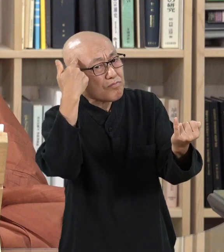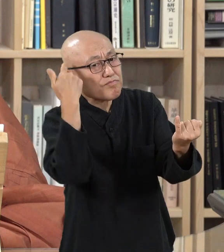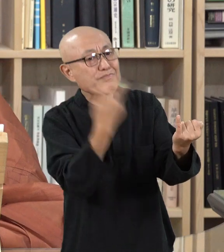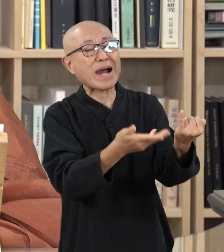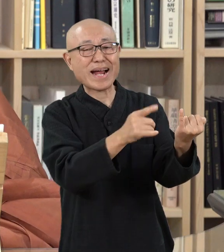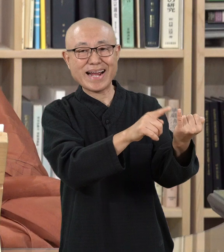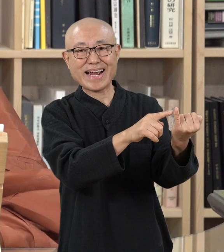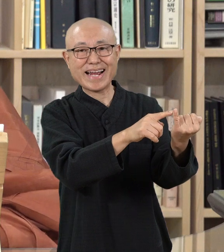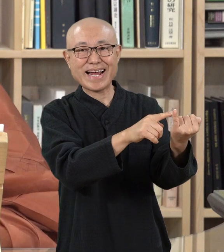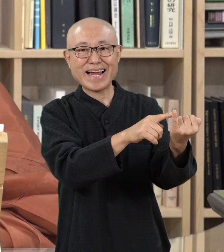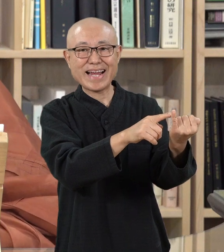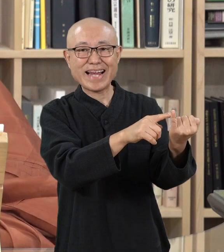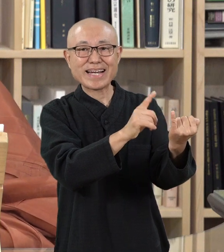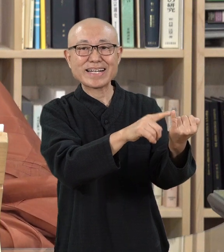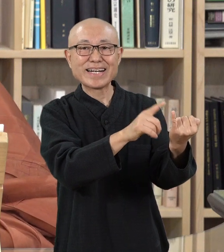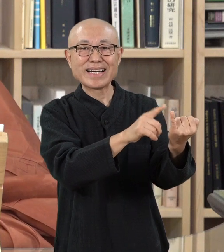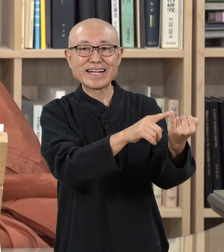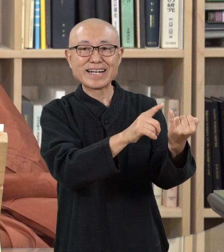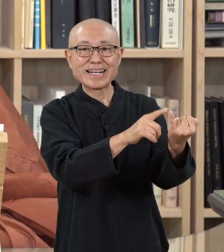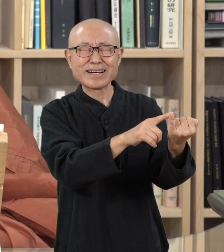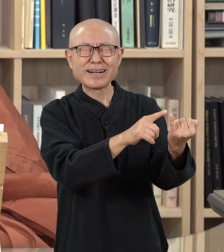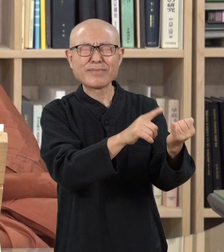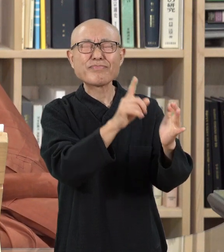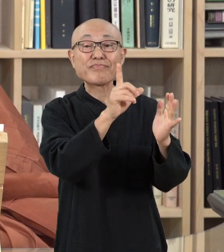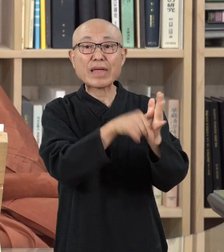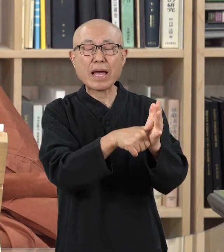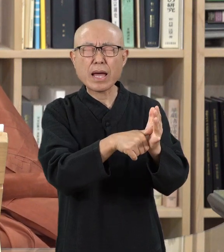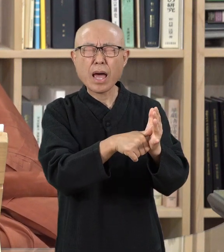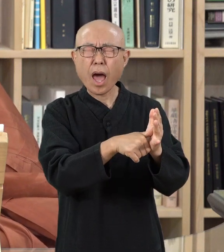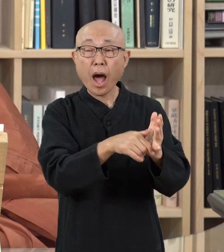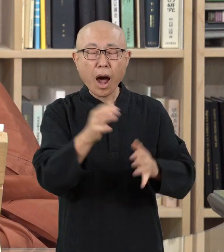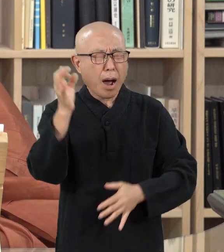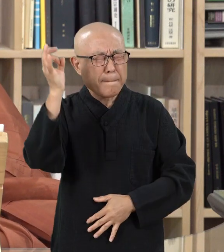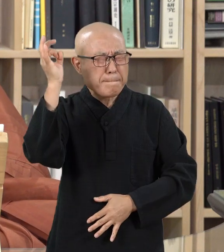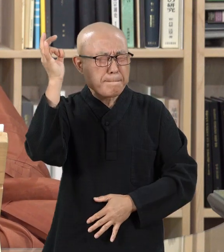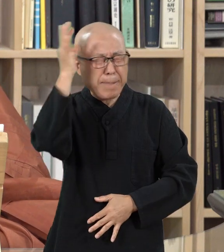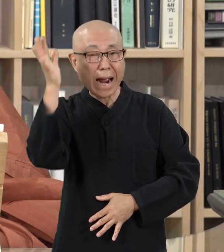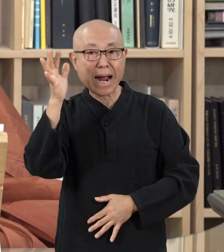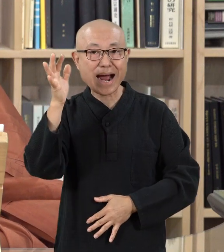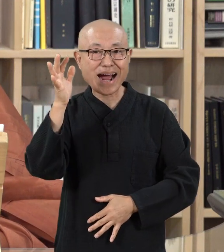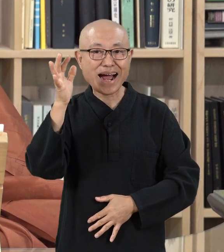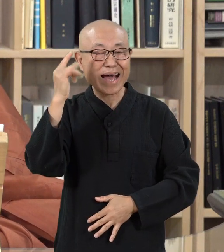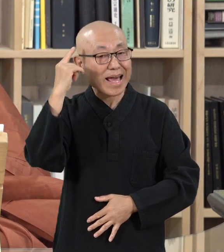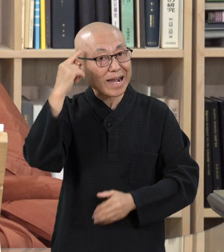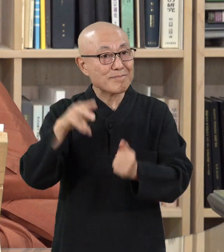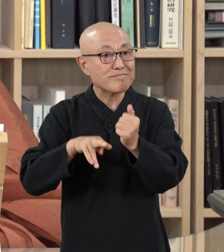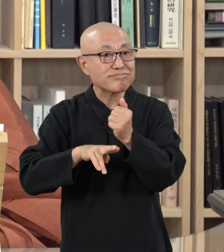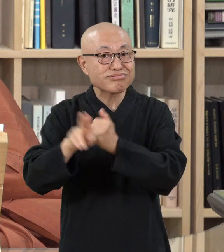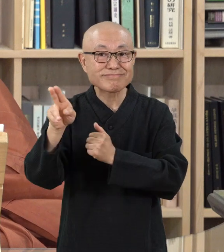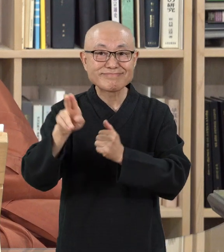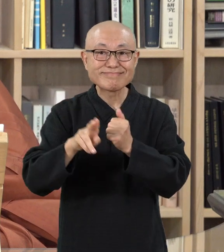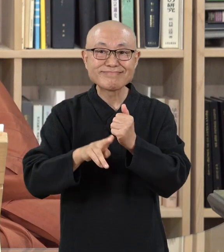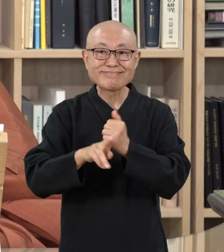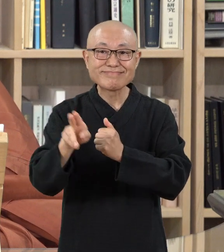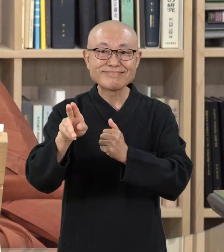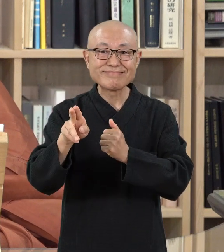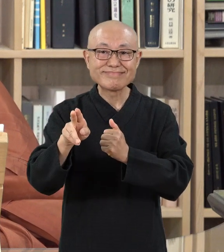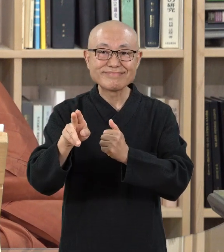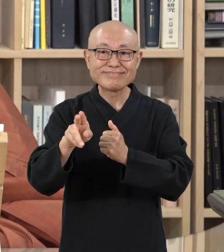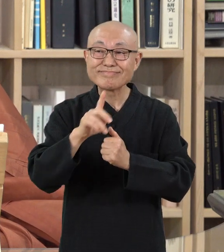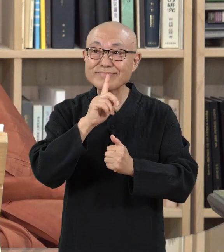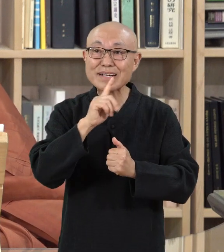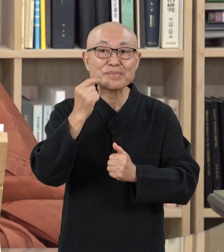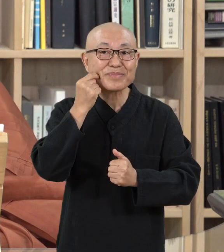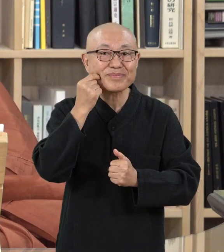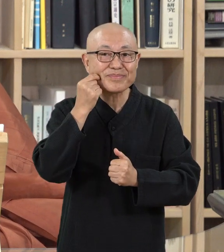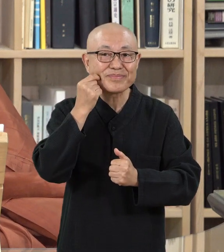던집니다. 그러니까 이 쿤달라 캐시가 그 순간 모든 생각이 끊어지고 번잡함이 사라지고 참으로